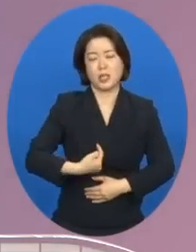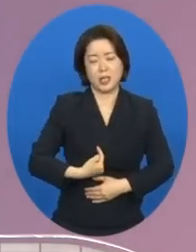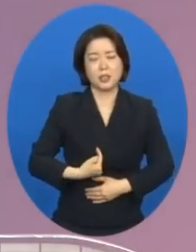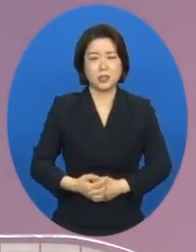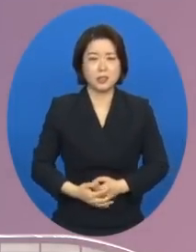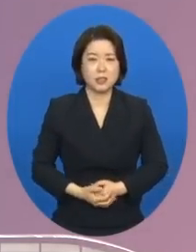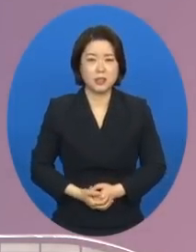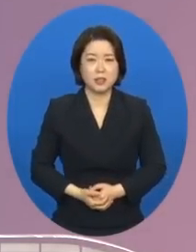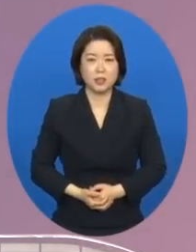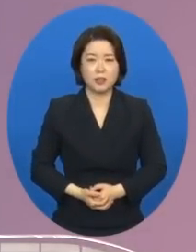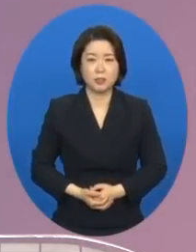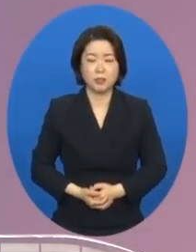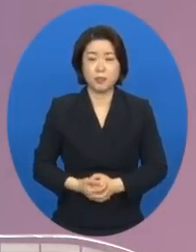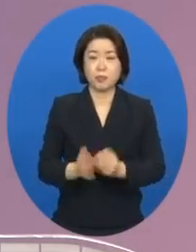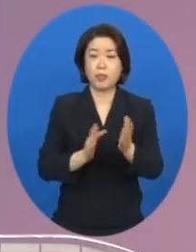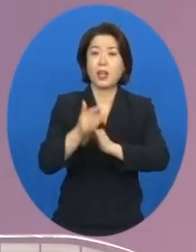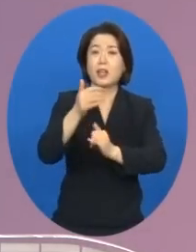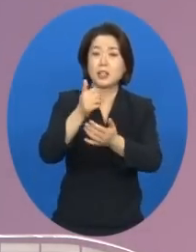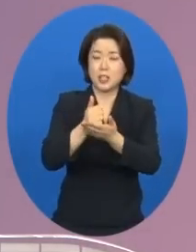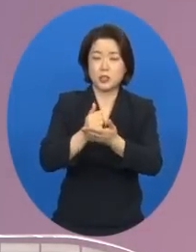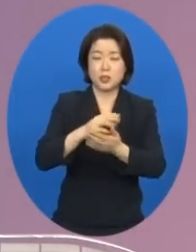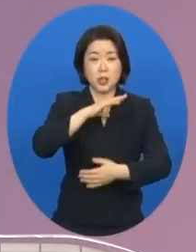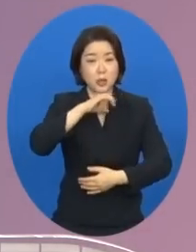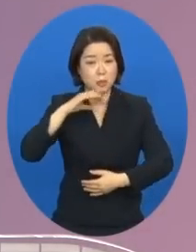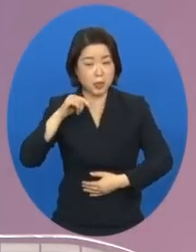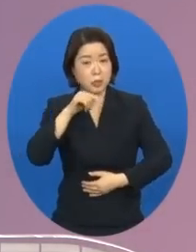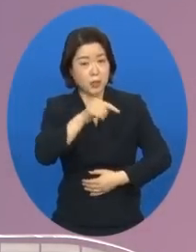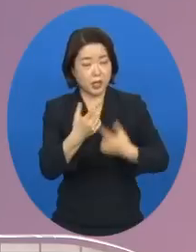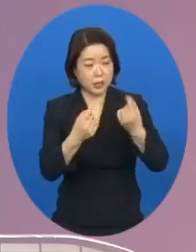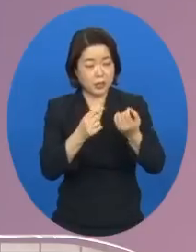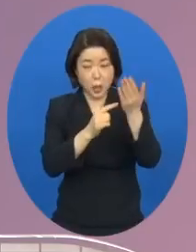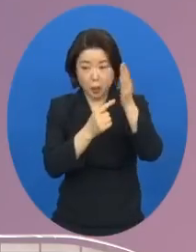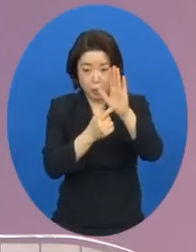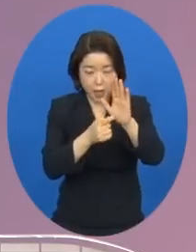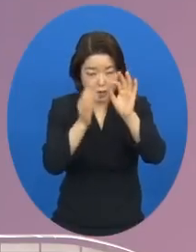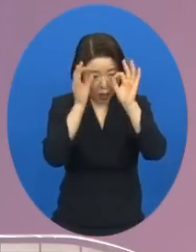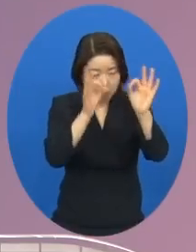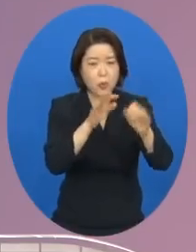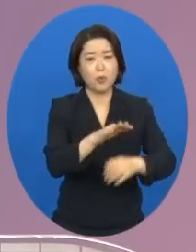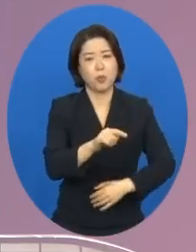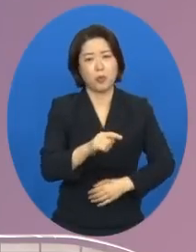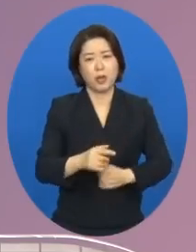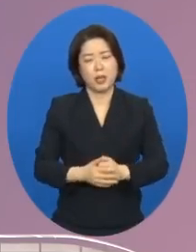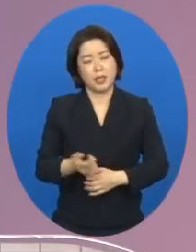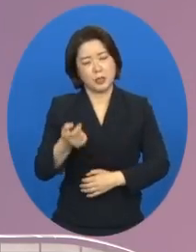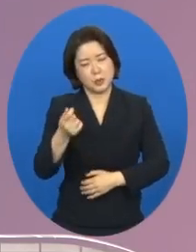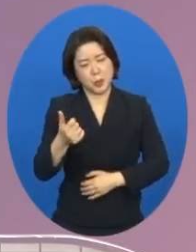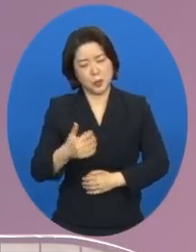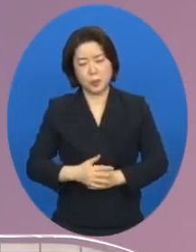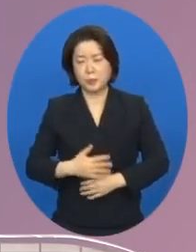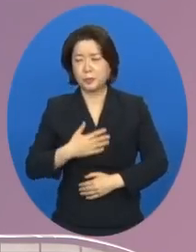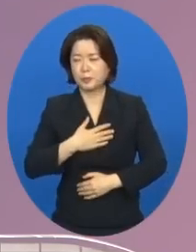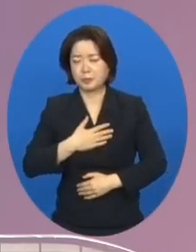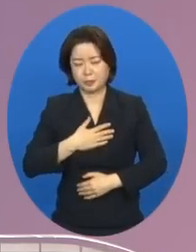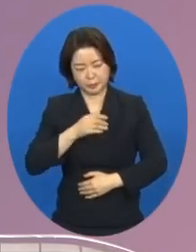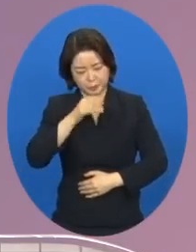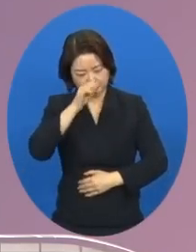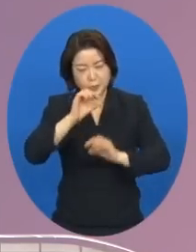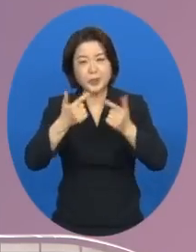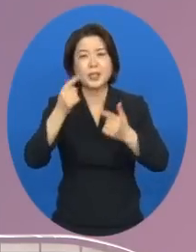자신입니다. 예수님께서 베드로가 그렇게 반응하는 것을 보고 약간 화가 나신 것